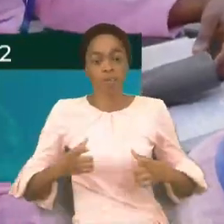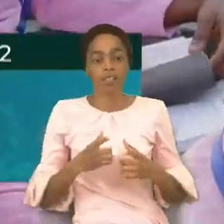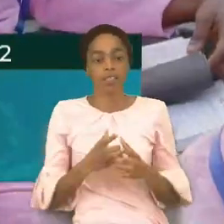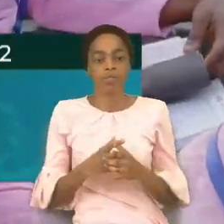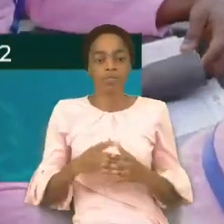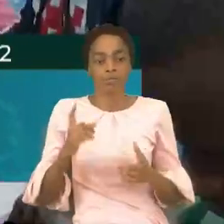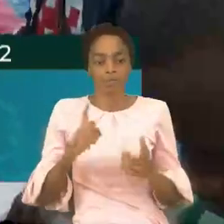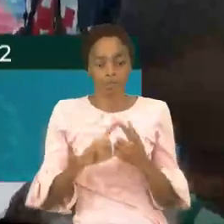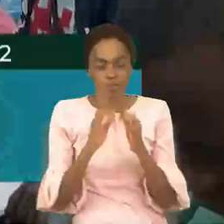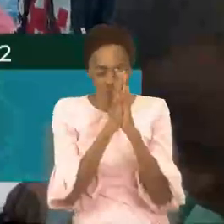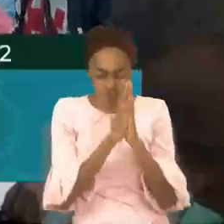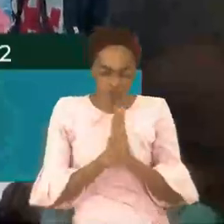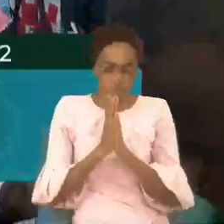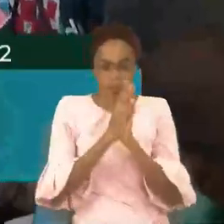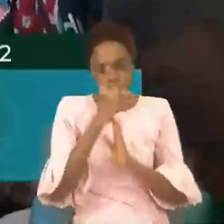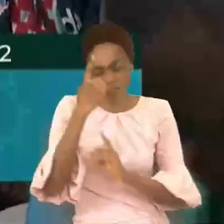faveur.